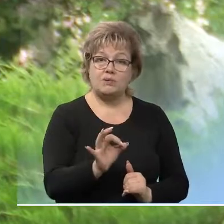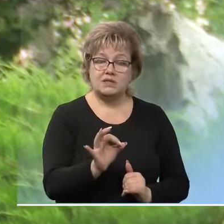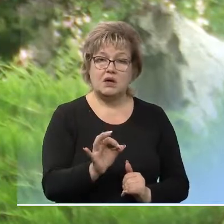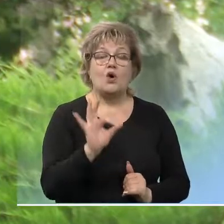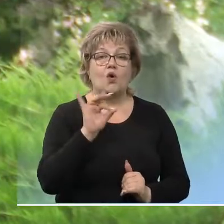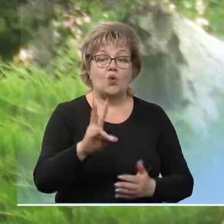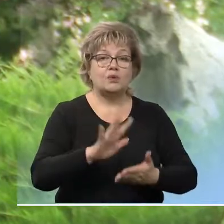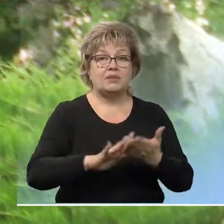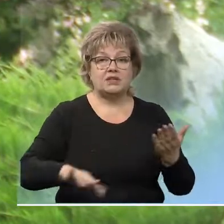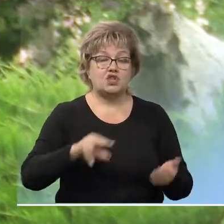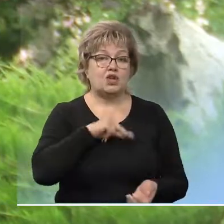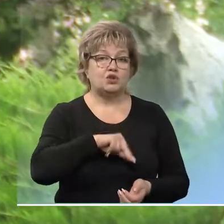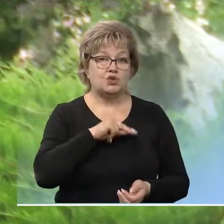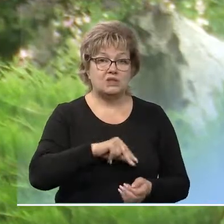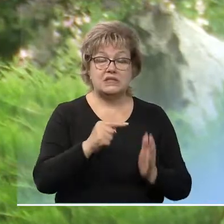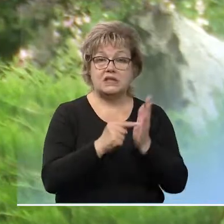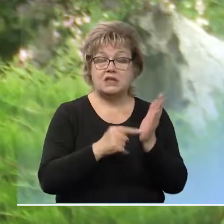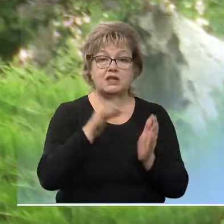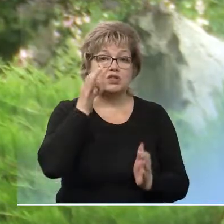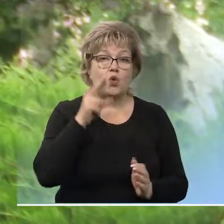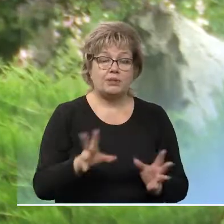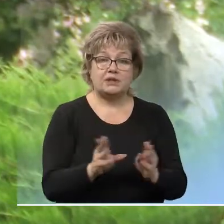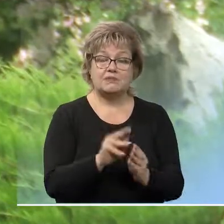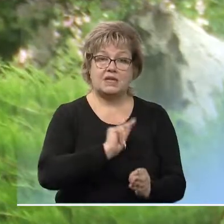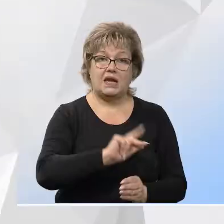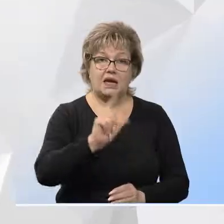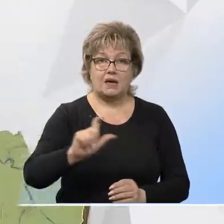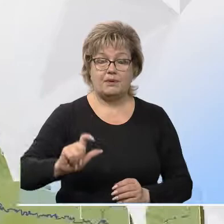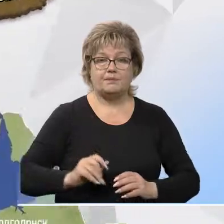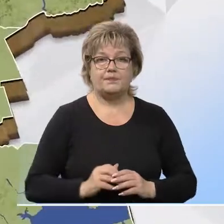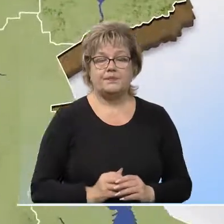Ростовской области. Он продолжает трудиться и делится опытом с коллегами.